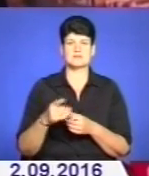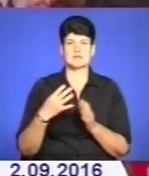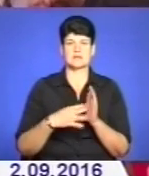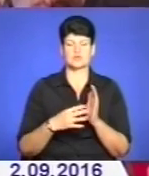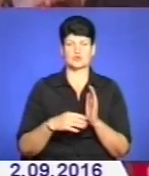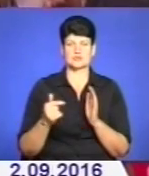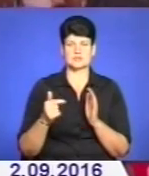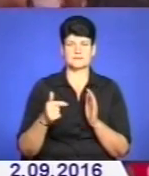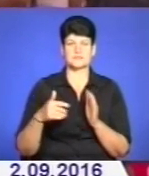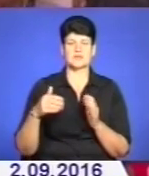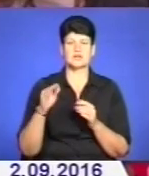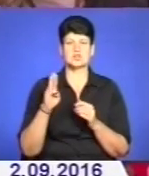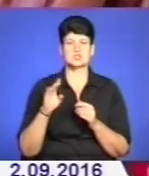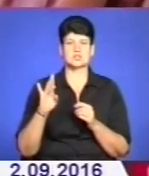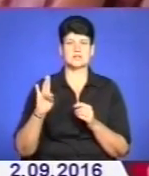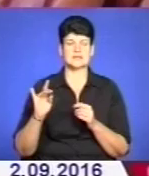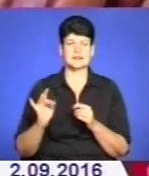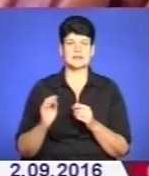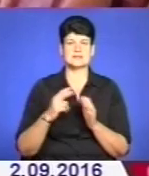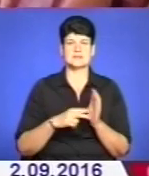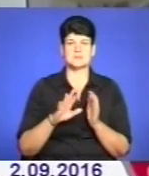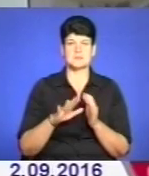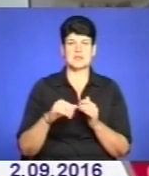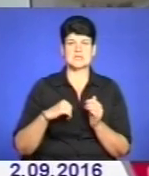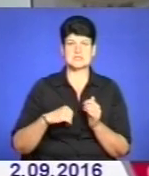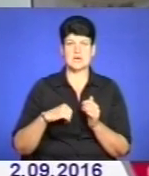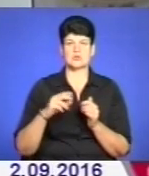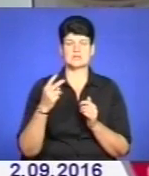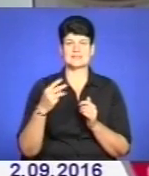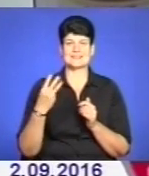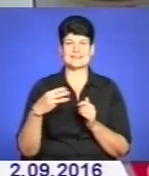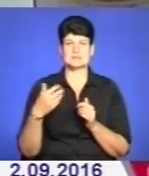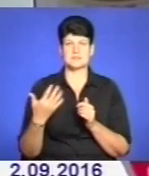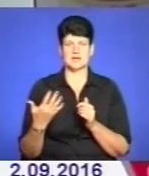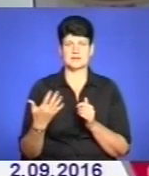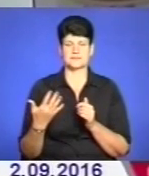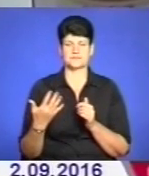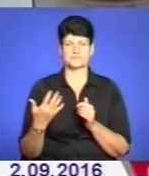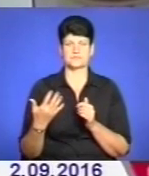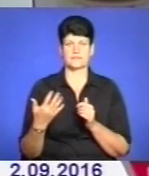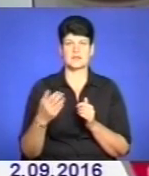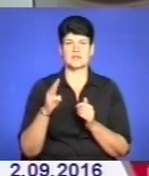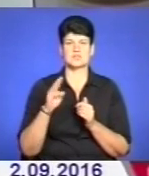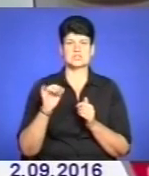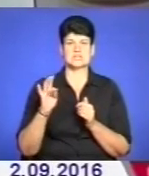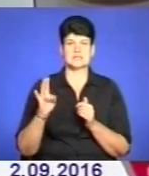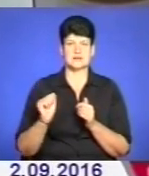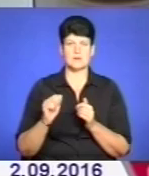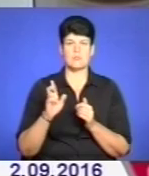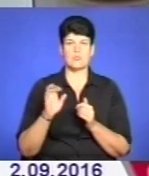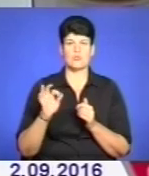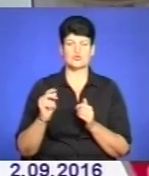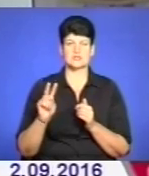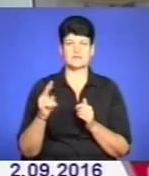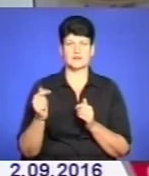гривень, задня шинка – 75, а сало – 35. Шинка, бочок подорожчали на 2 гривні. З